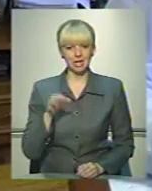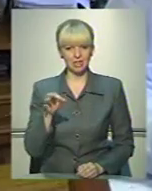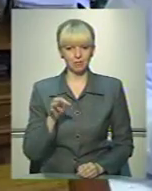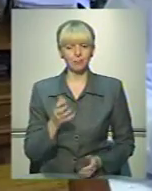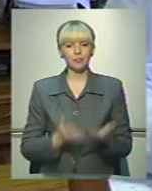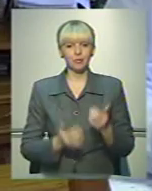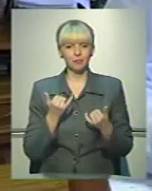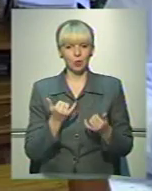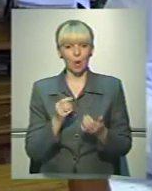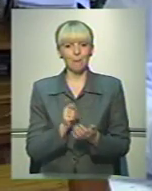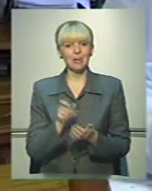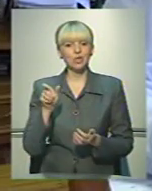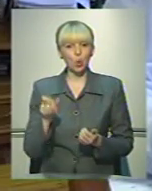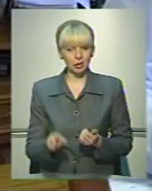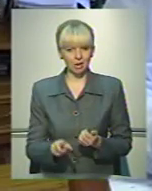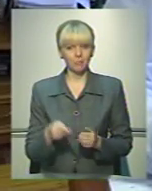15%. Якщо сьогодні у пенсіонера